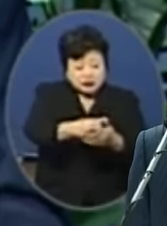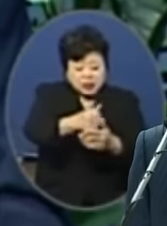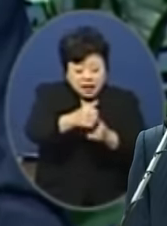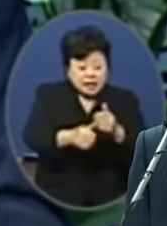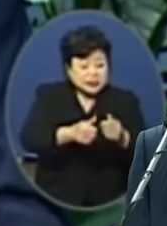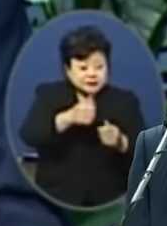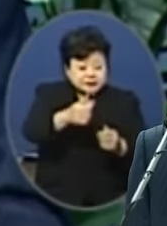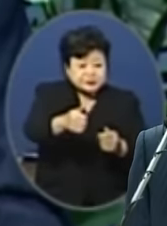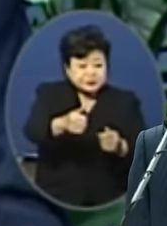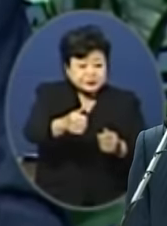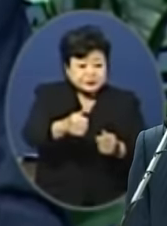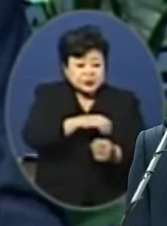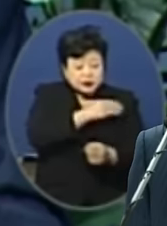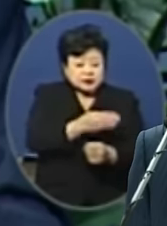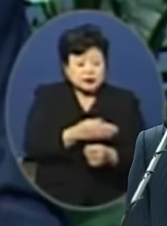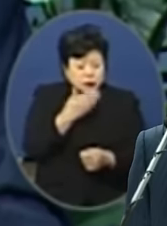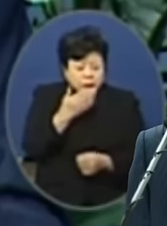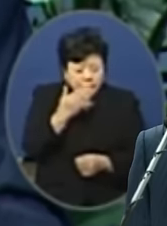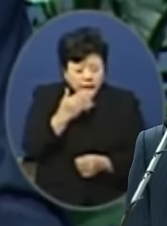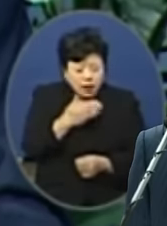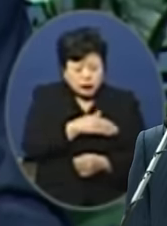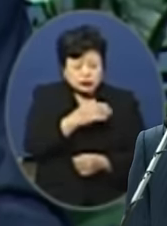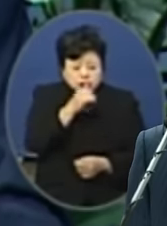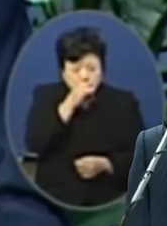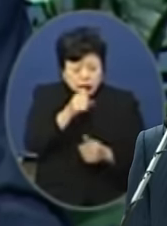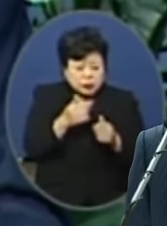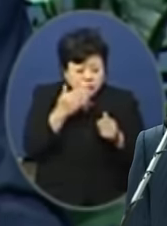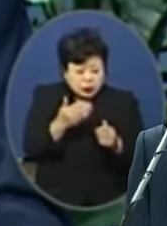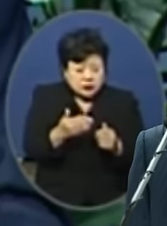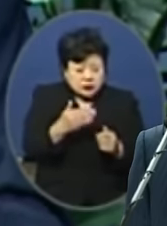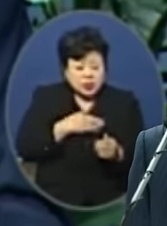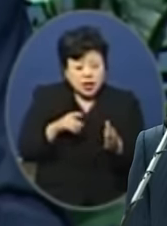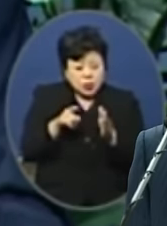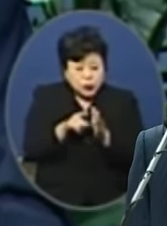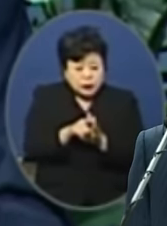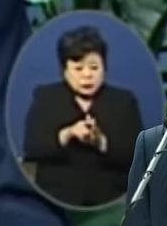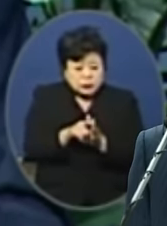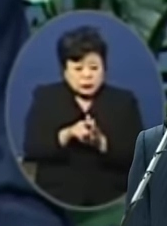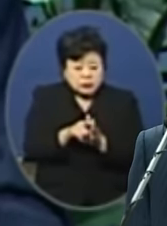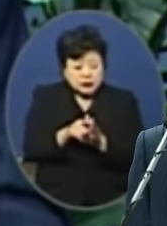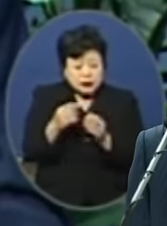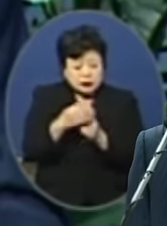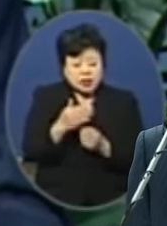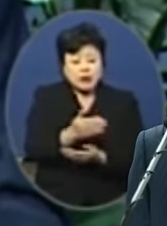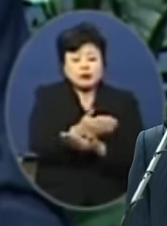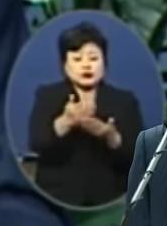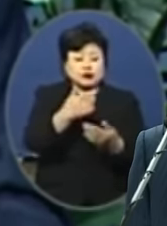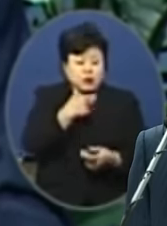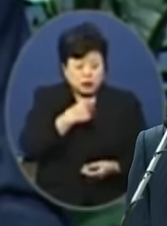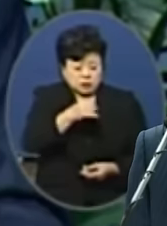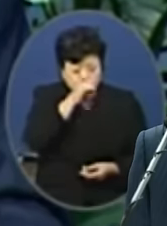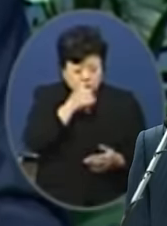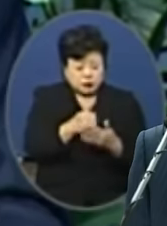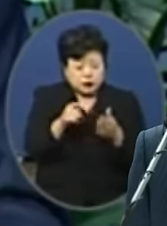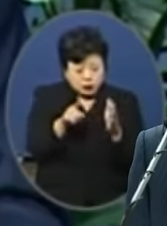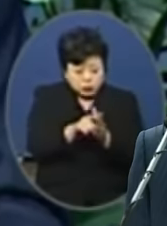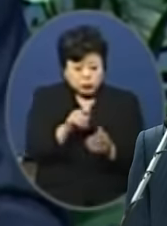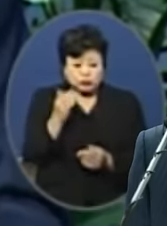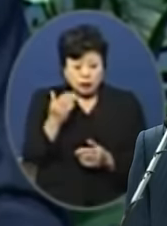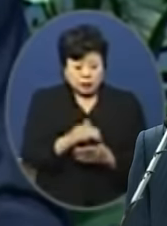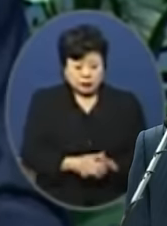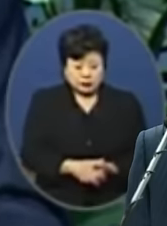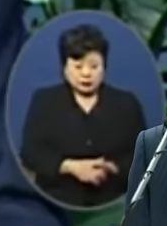하나님이 능치 못하심이 없어 능력이 있고 그 하나님이 날 위해서 은혜를 베풀기를 원하시니 믿을 수 있지